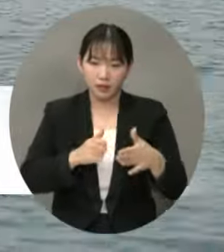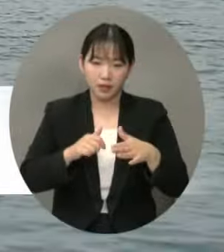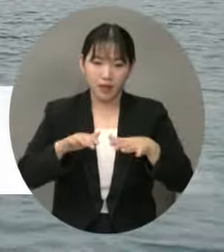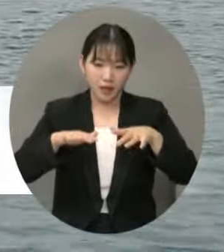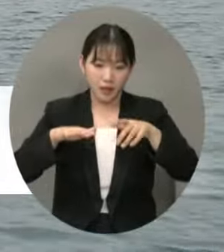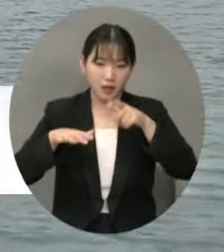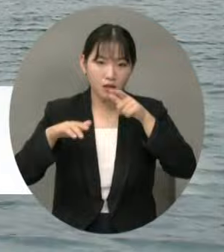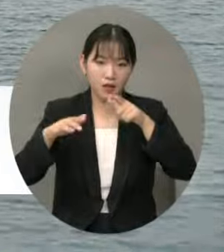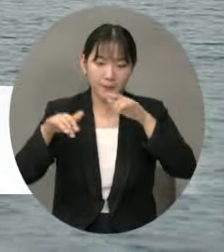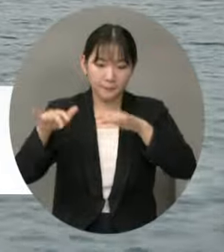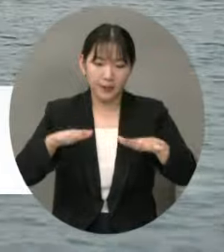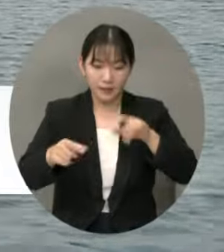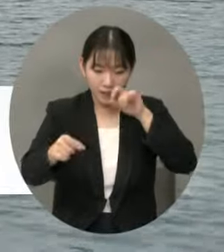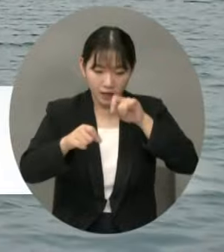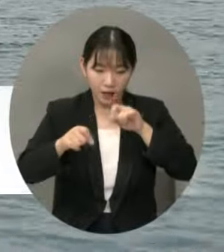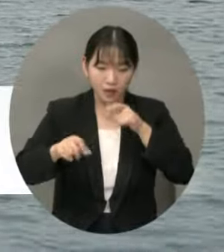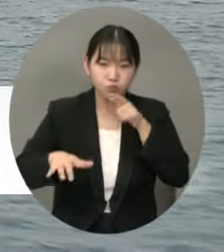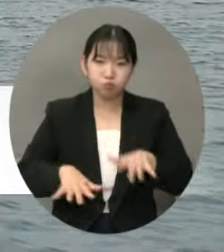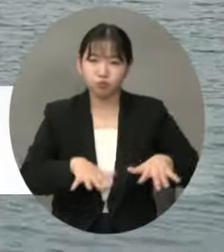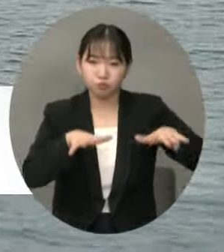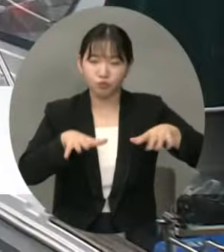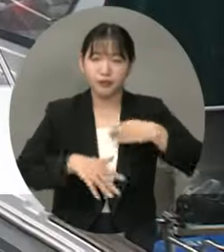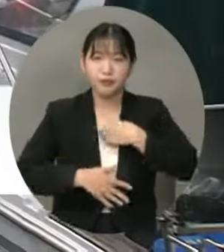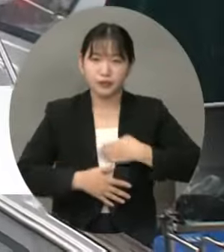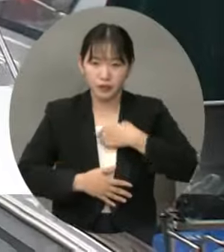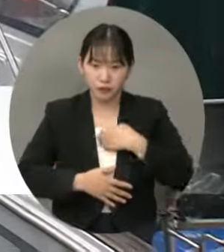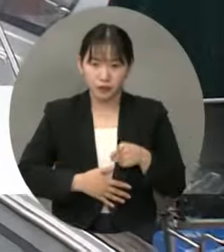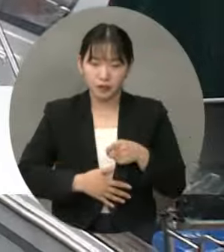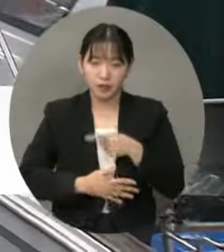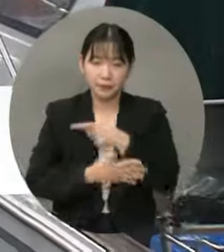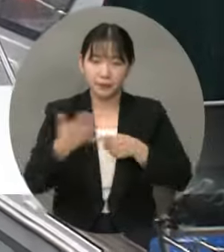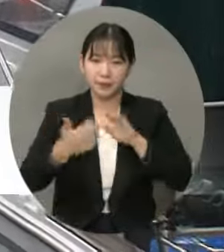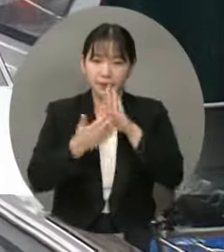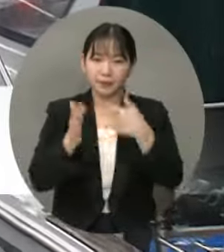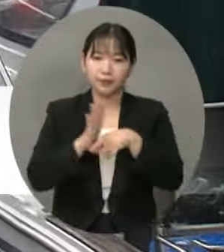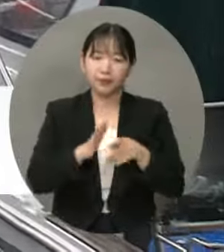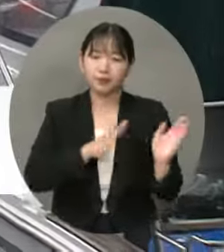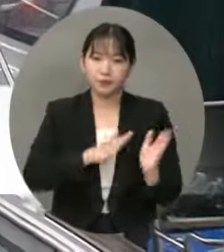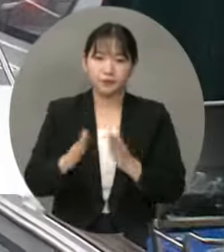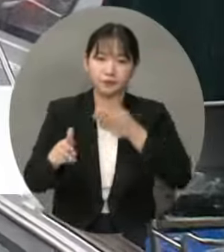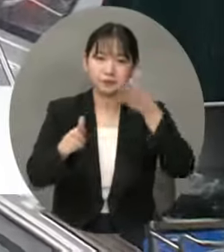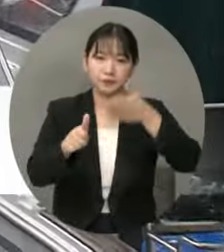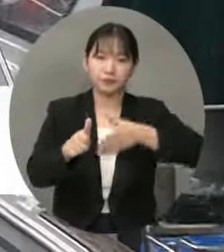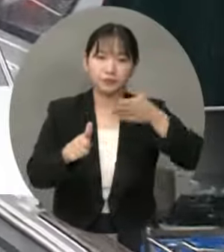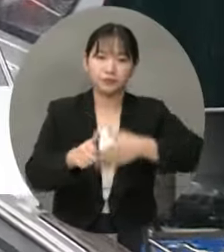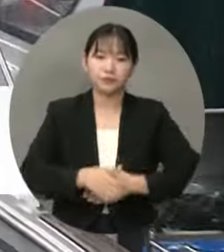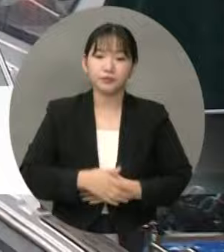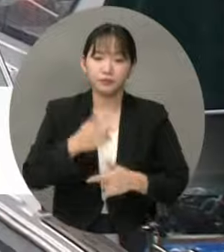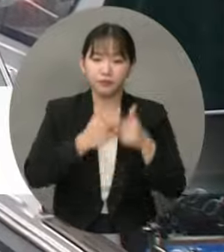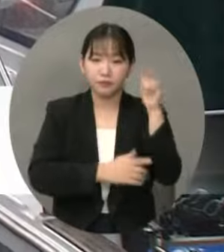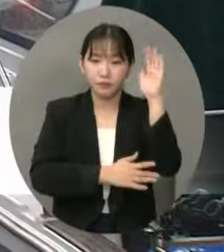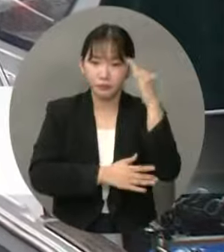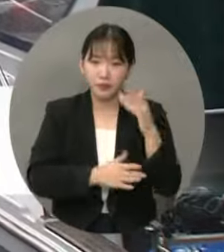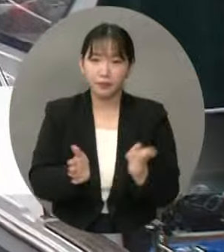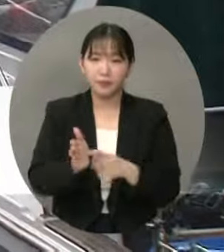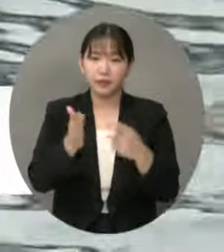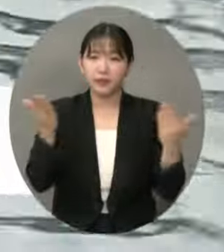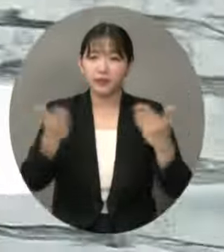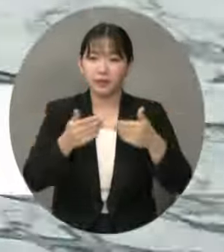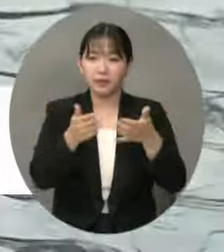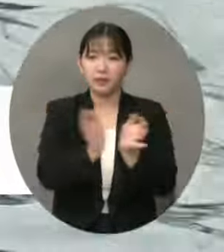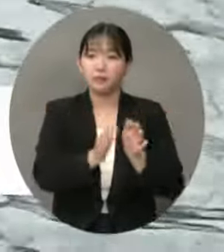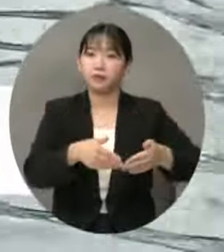저지대 침수 피해가 우려된다고 밝히고 피해 예방을 위한 대비를 당부했습니다. 목포시는 비상